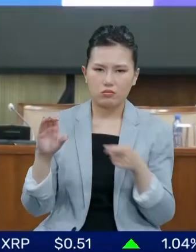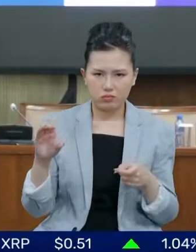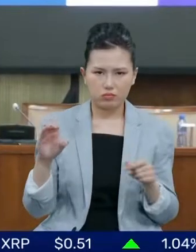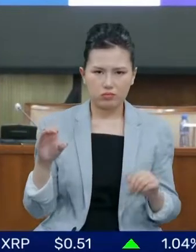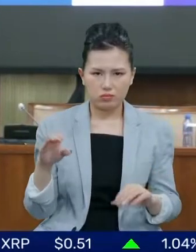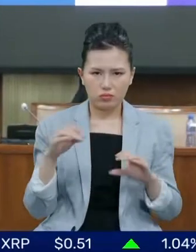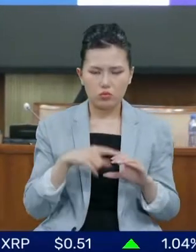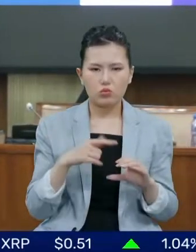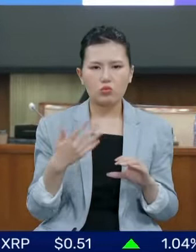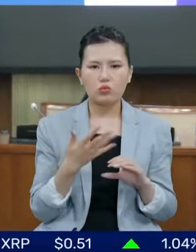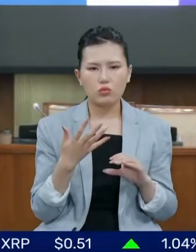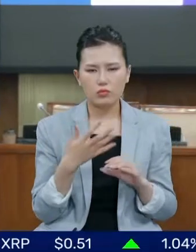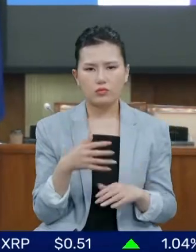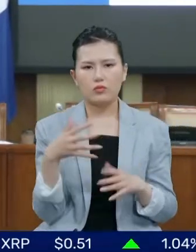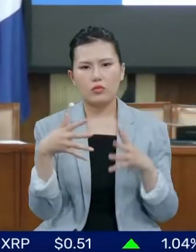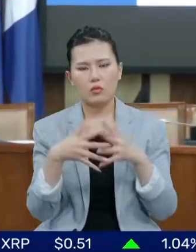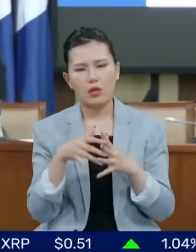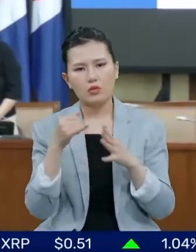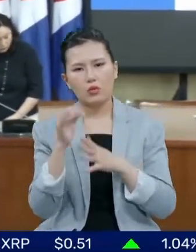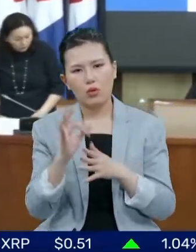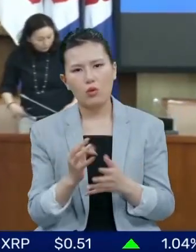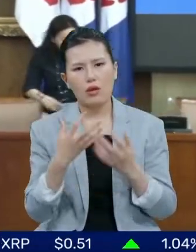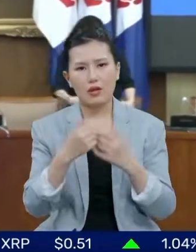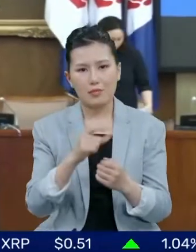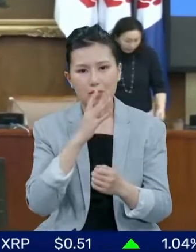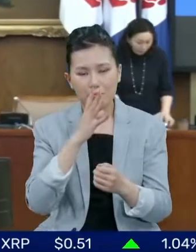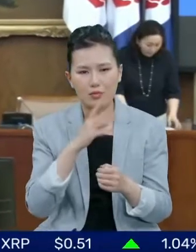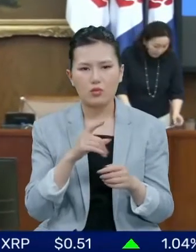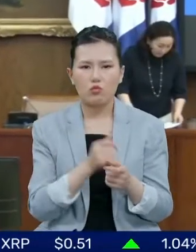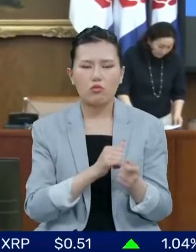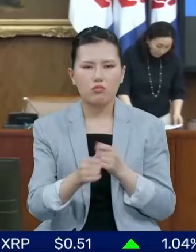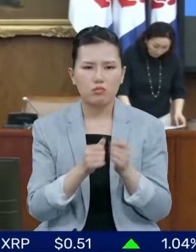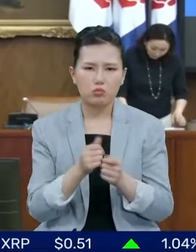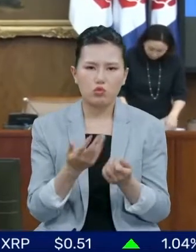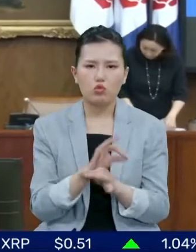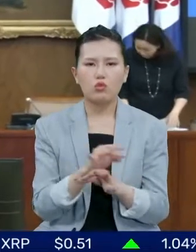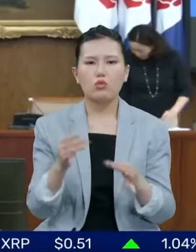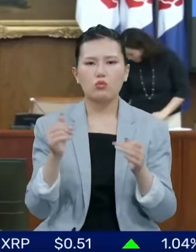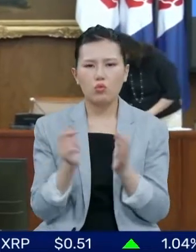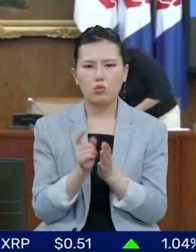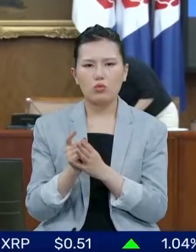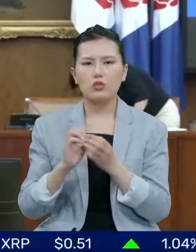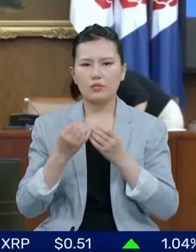гэх мэт чухал шаардлагатай зүйлдэд зарцуулах боломжтой гэсэн юм а.